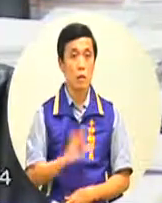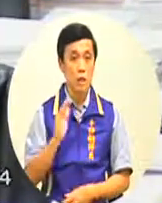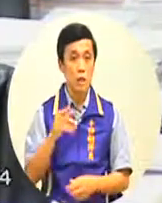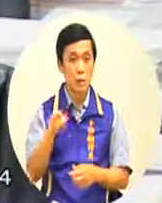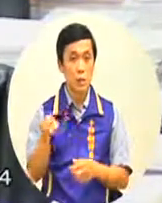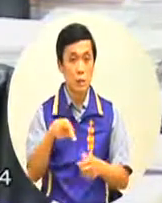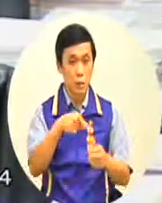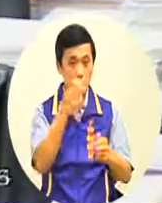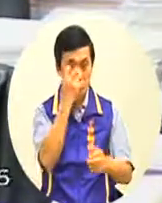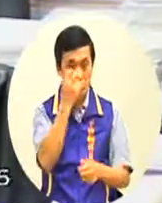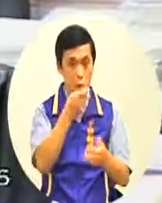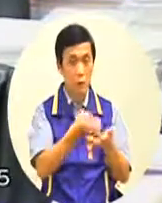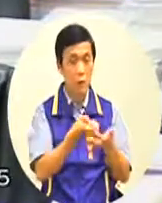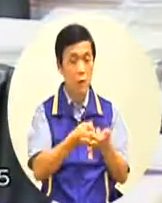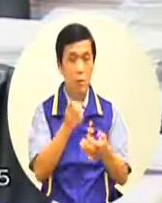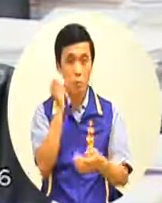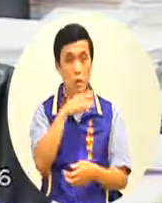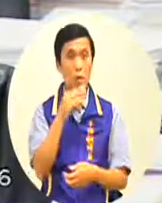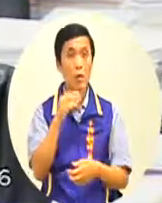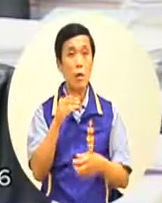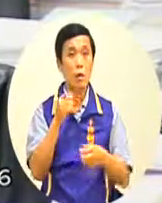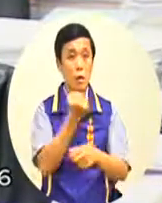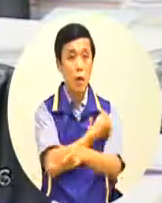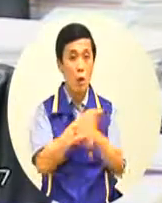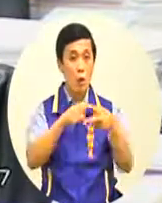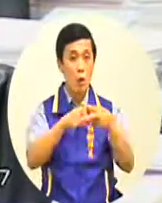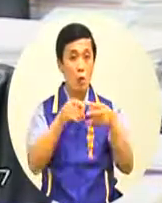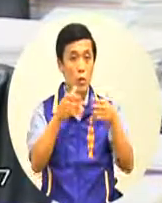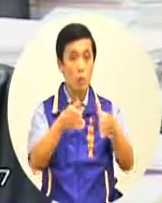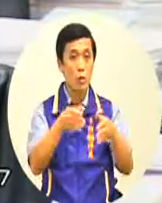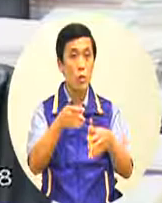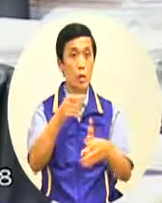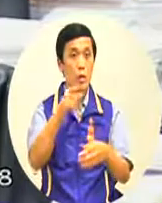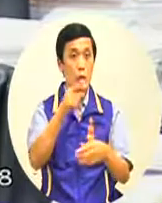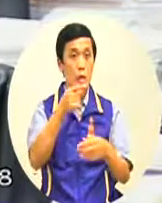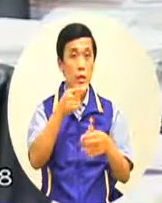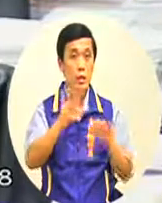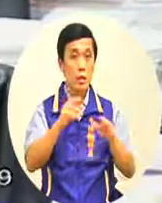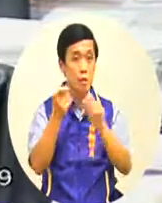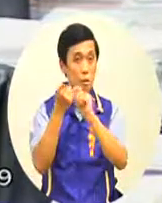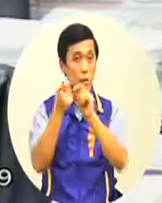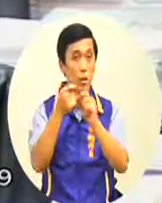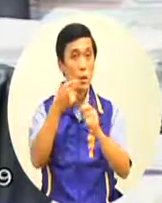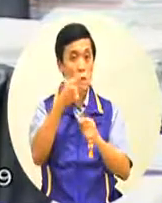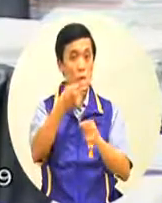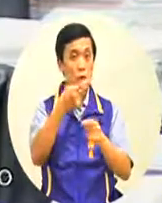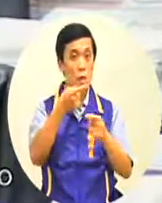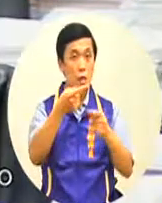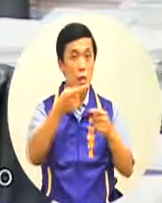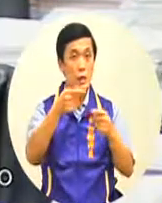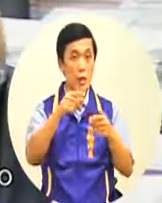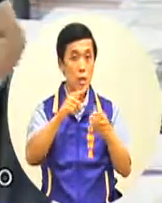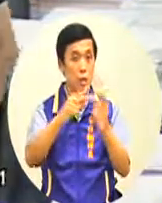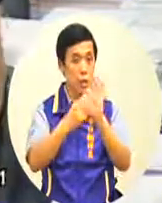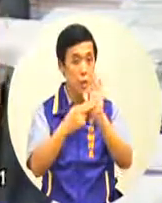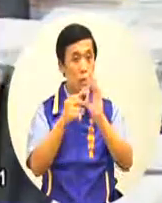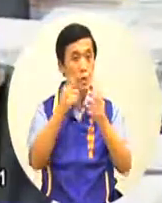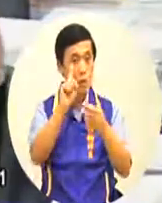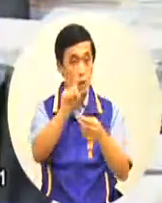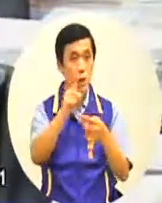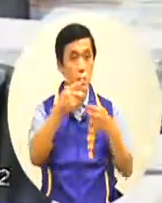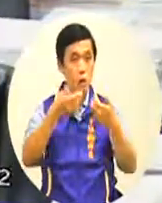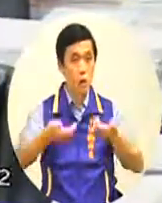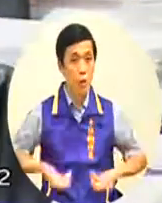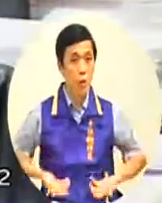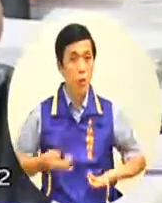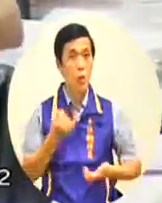其实哈，劳工也不会一休一例休了之后福利更好，是领的越少。我看是领得越少，好，是领得越